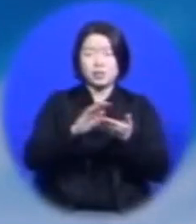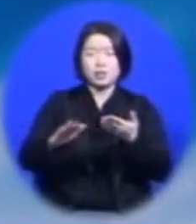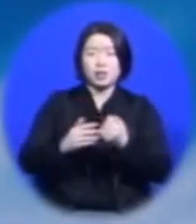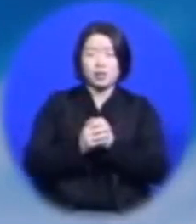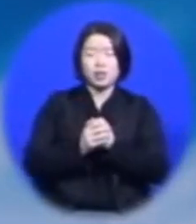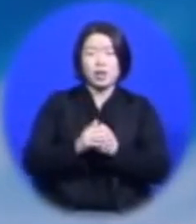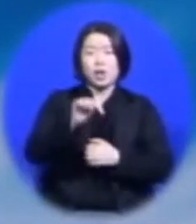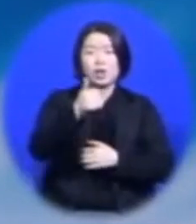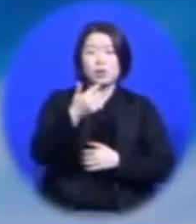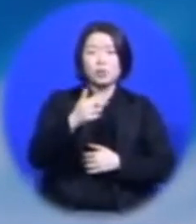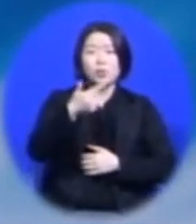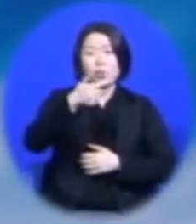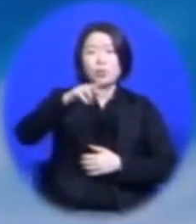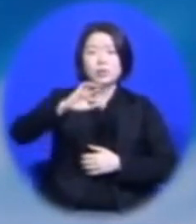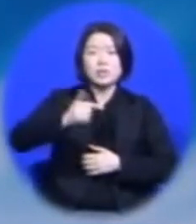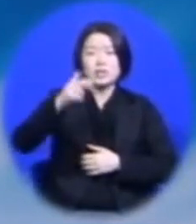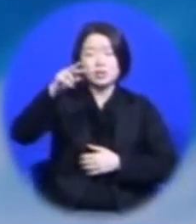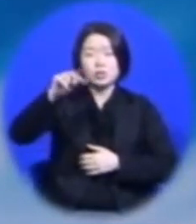노진준 목사님,